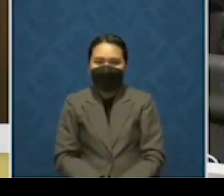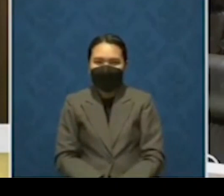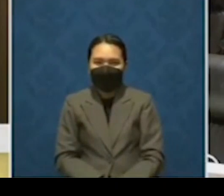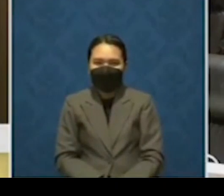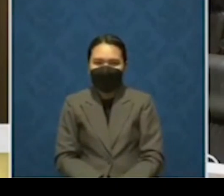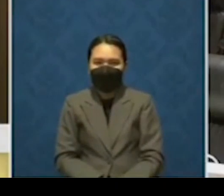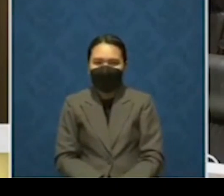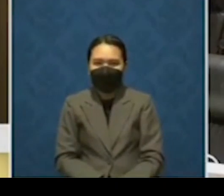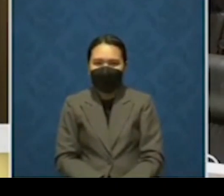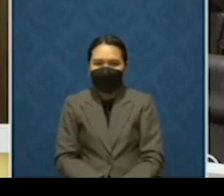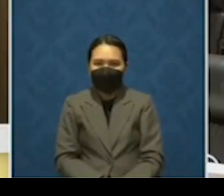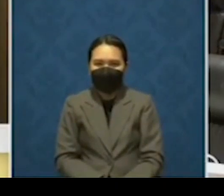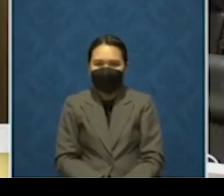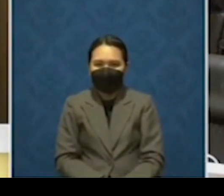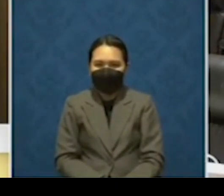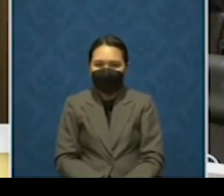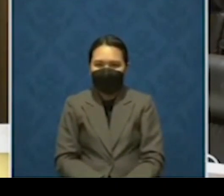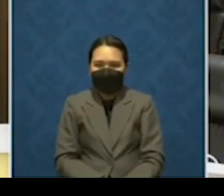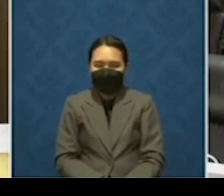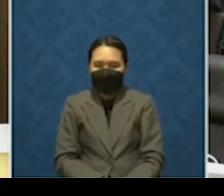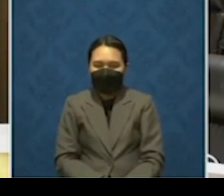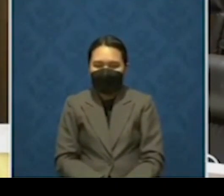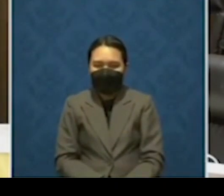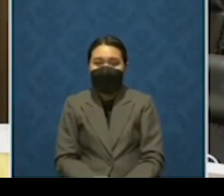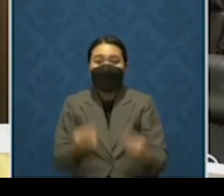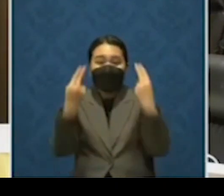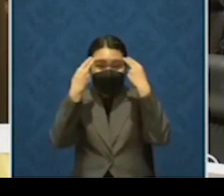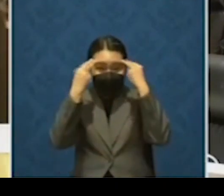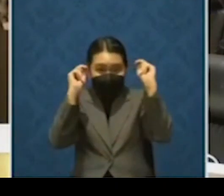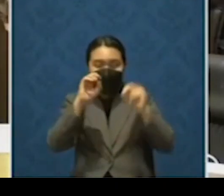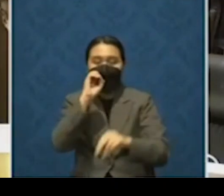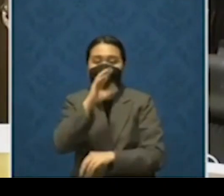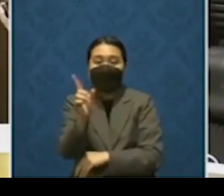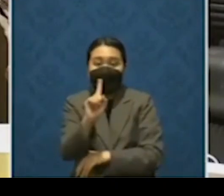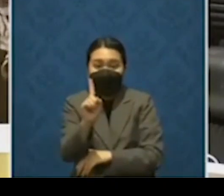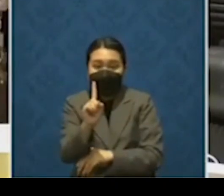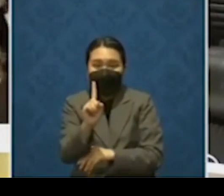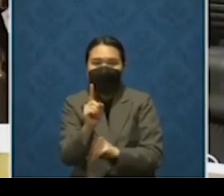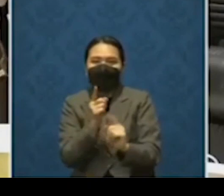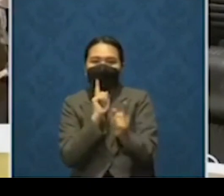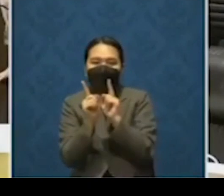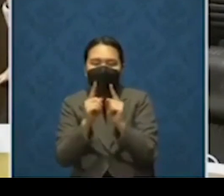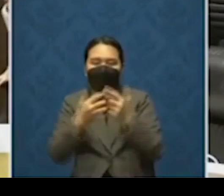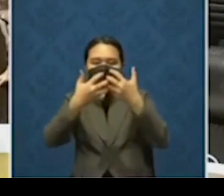ท่านประธานที่เคารพครับที่ท่านนายกรัฐมนตรีบอกว่าจะเจรจาค่าลงกลั่น